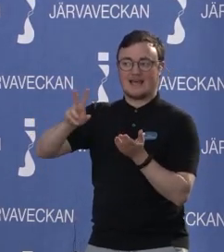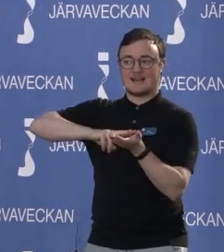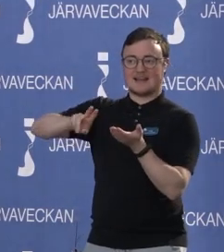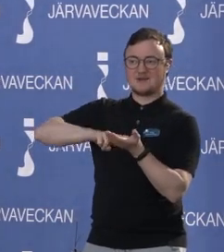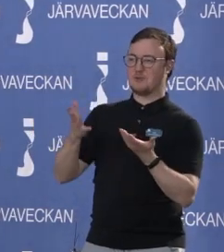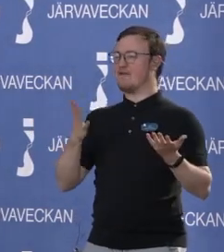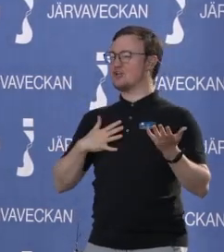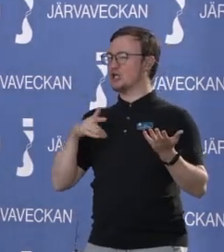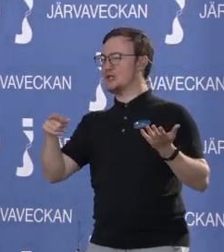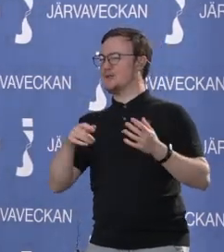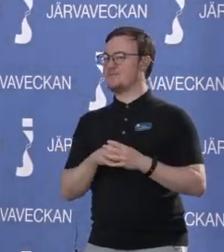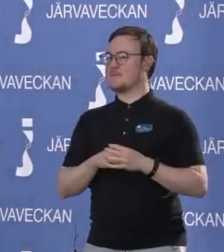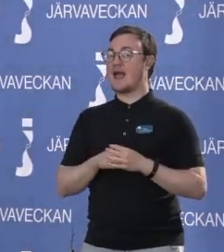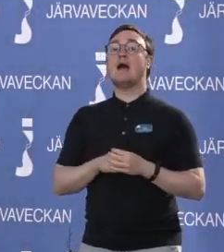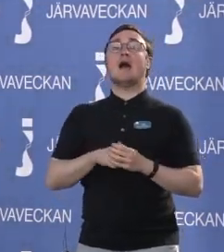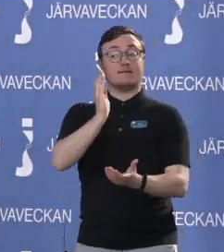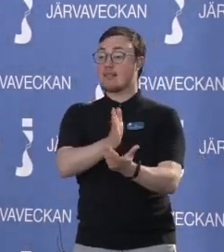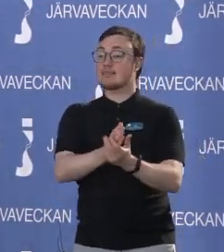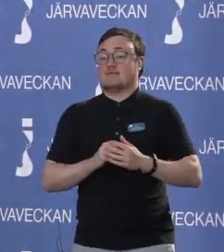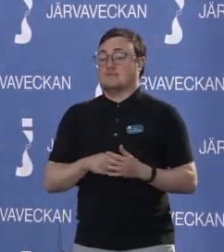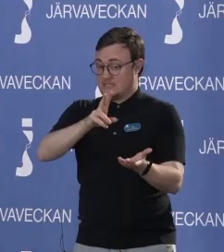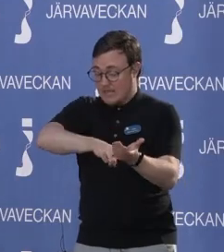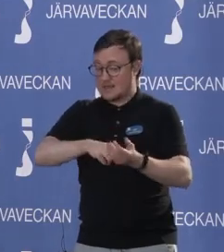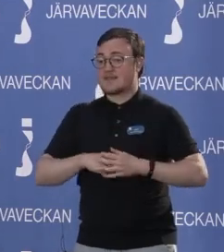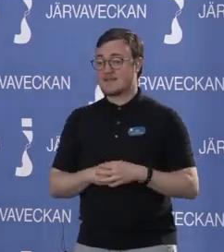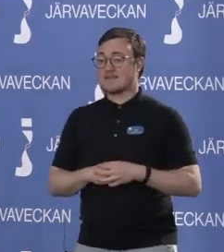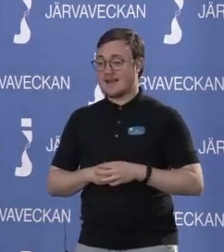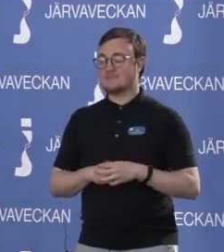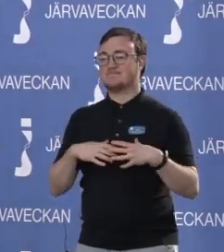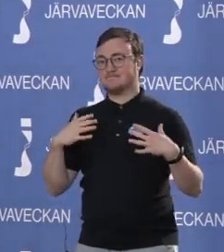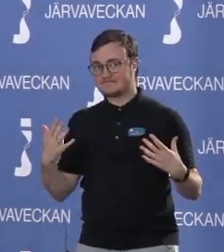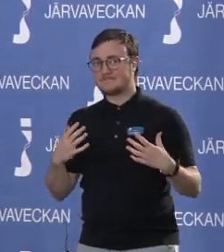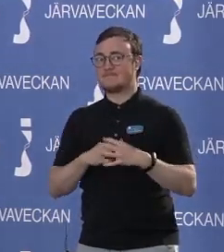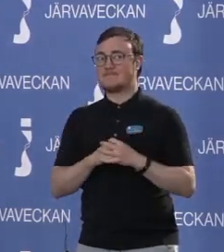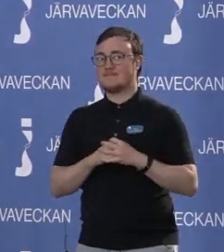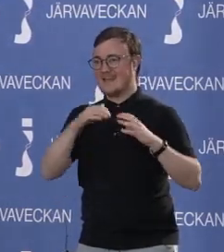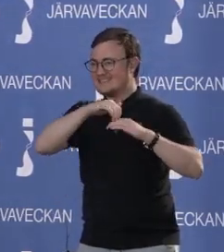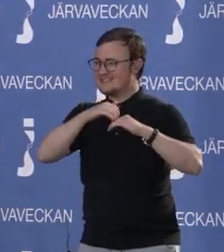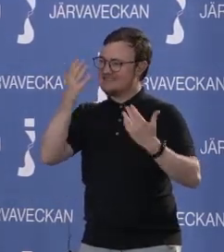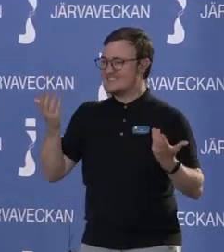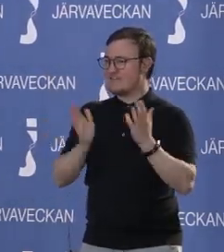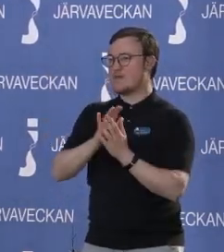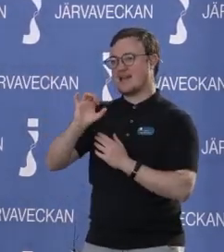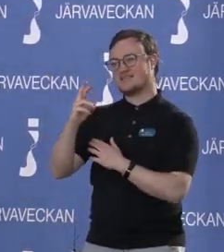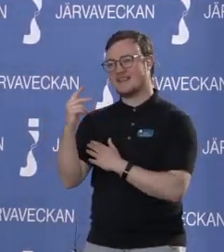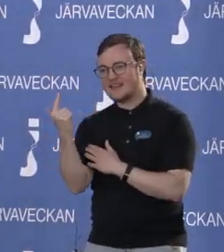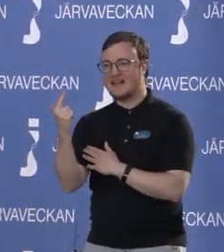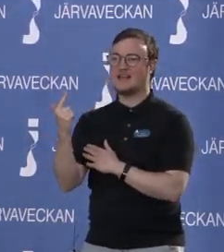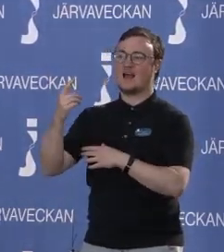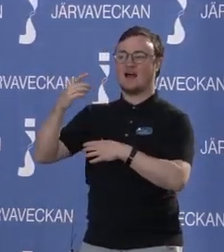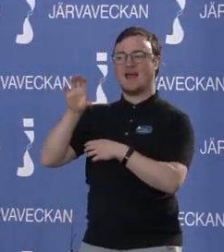du? Det stämmer. Och till skillnad från SVT och kanske Sveriges Radio som